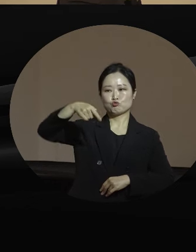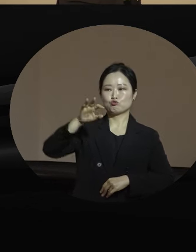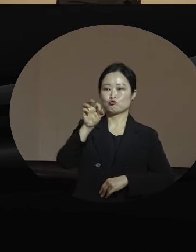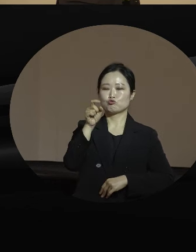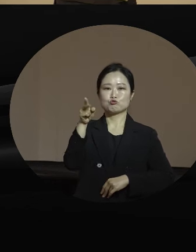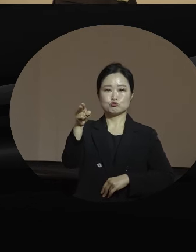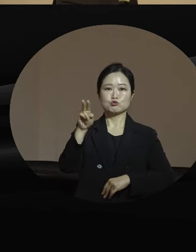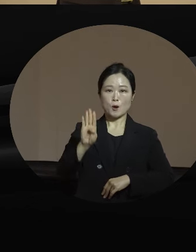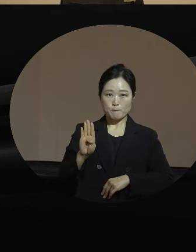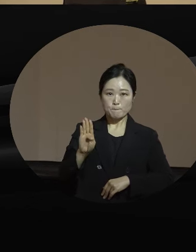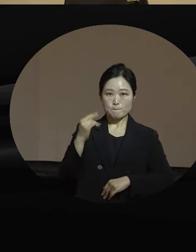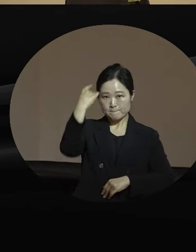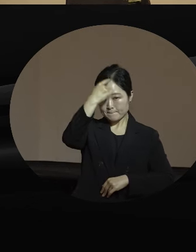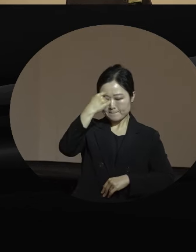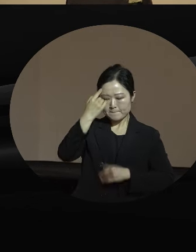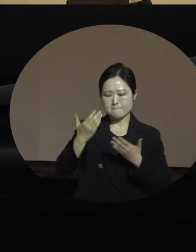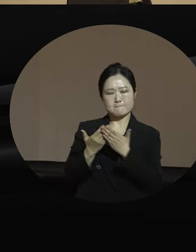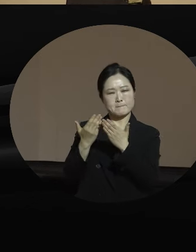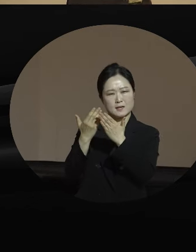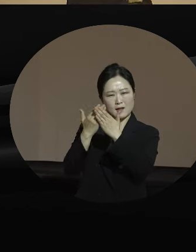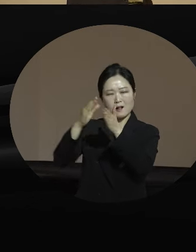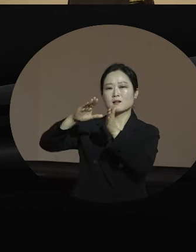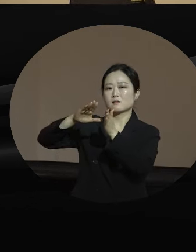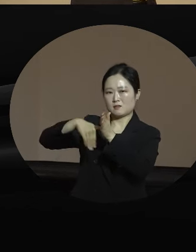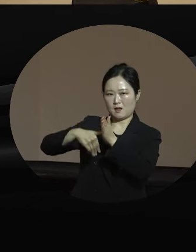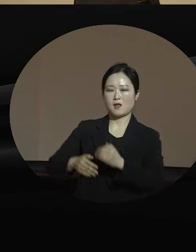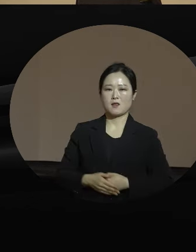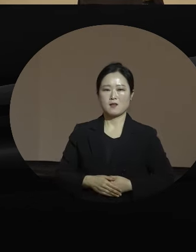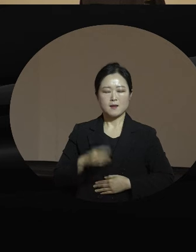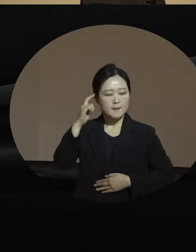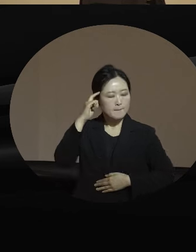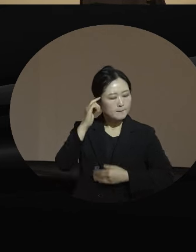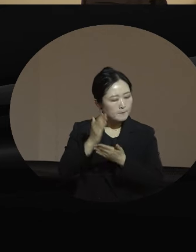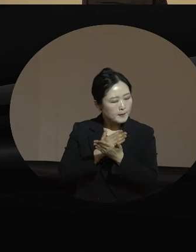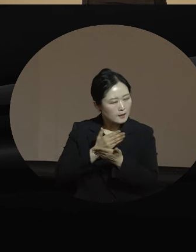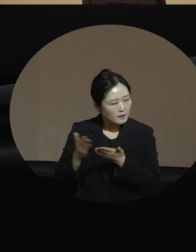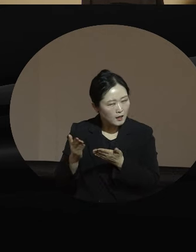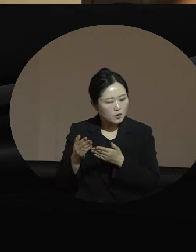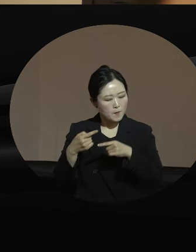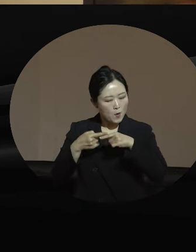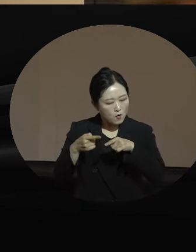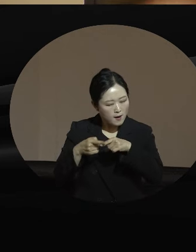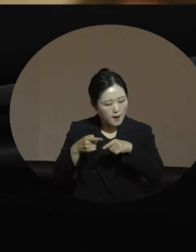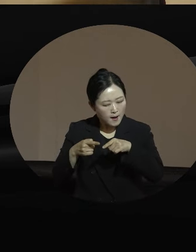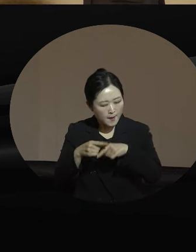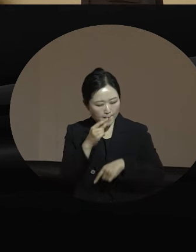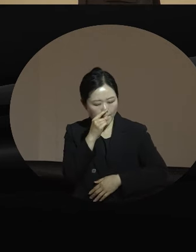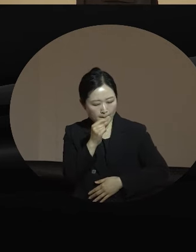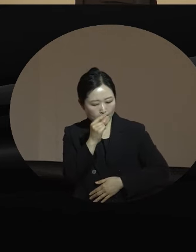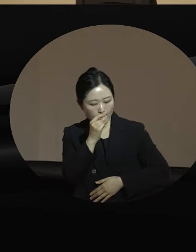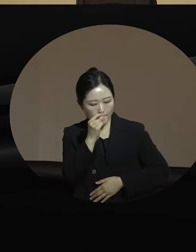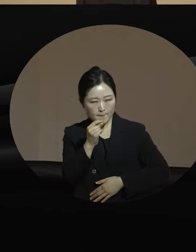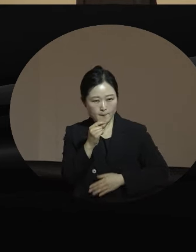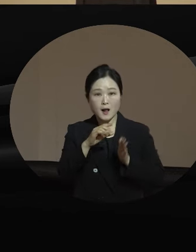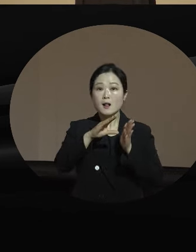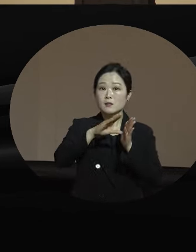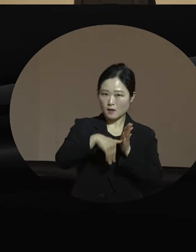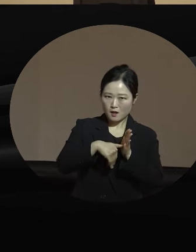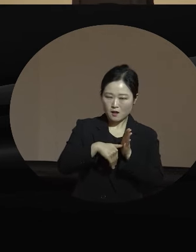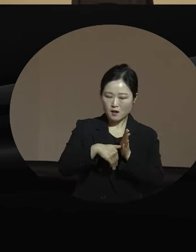뇌 전전두엽이 급격히 발달하는 시기예요. 그러니까 판단, 의사결정, 추리가 되게 예민한 시기라는 거죠. 그 시기에 해야 되는